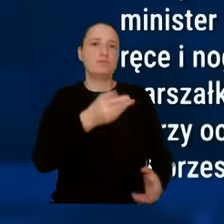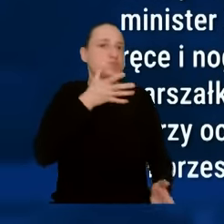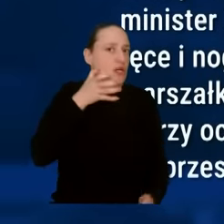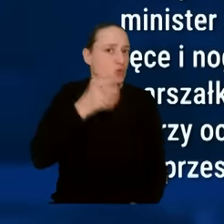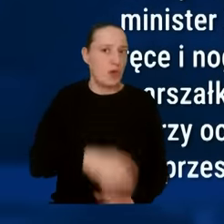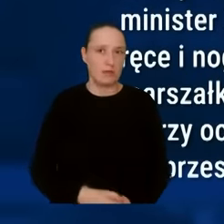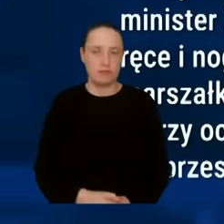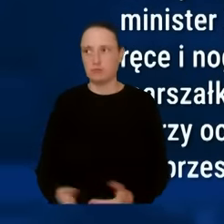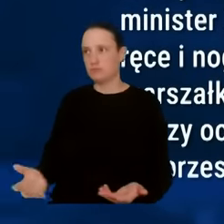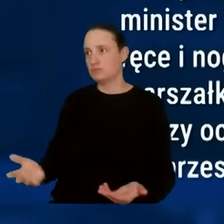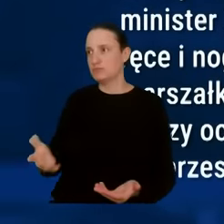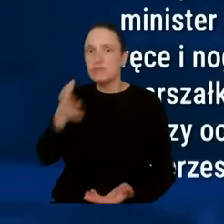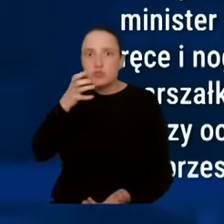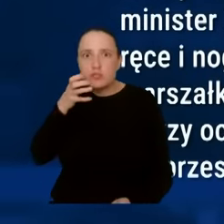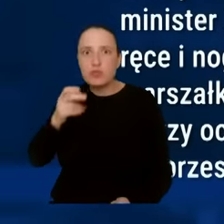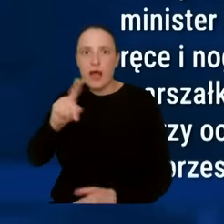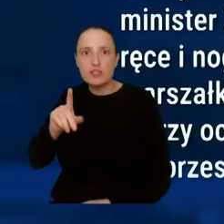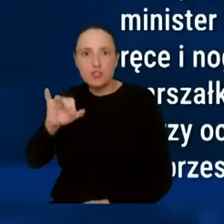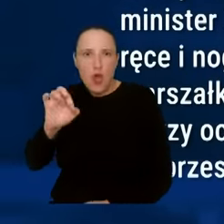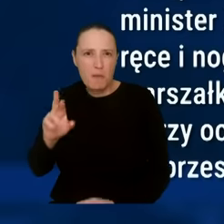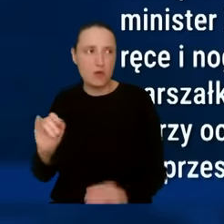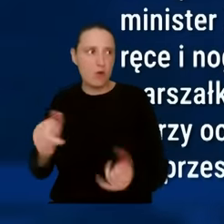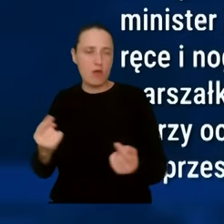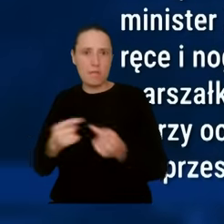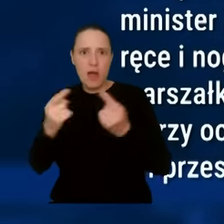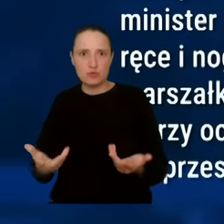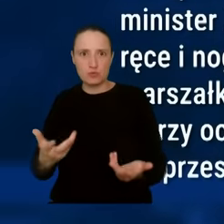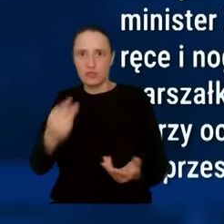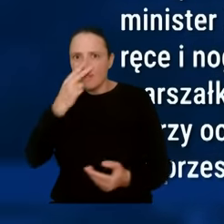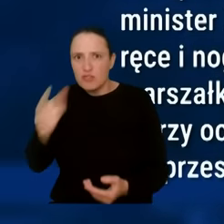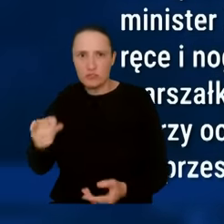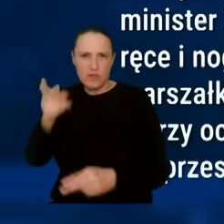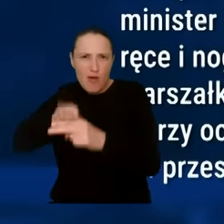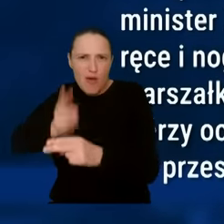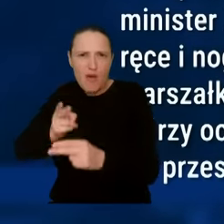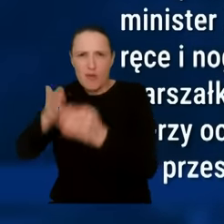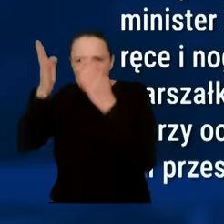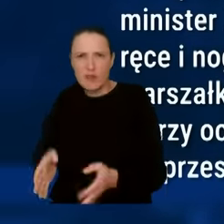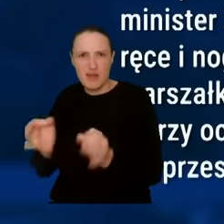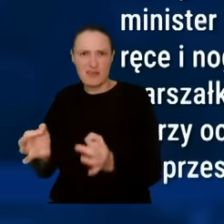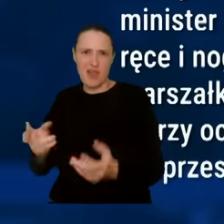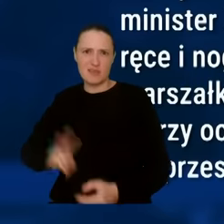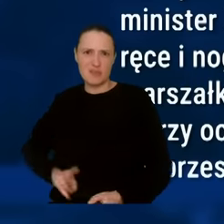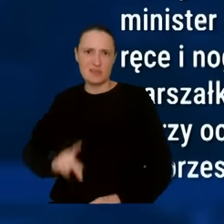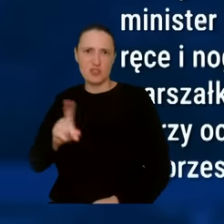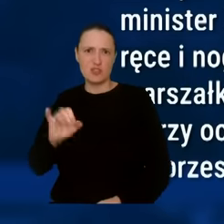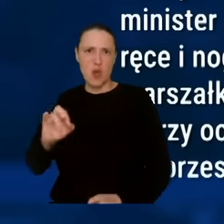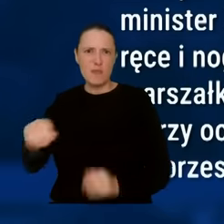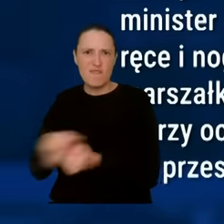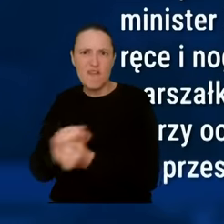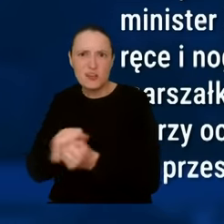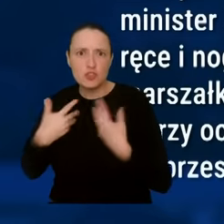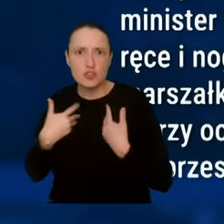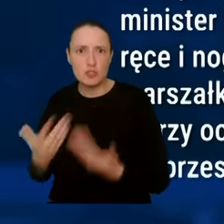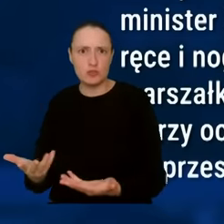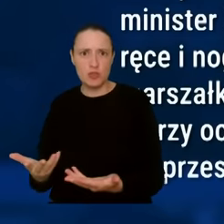za wszelką cenę Zbigniewa Ziobry jest nieludzkie. Każdy widział, jak ciężko schorowanym człowiekiem jest minister Ziobro. Walczy w tej chwili o życie.